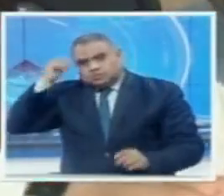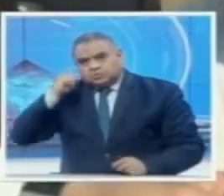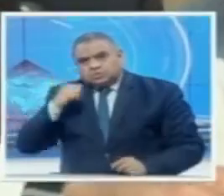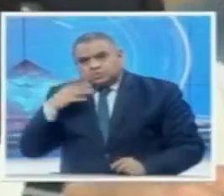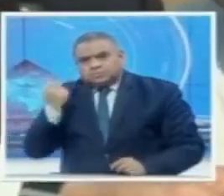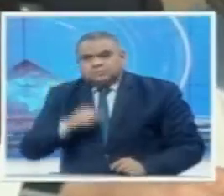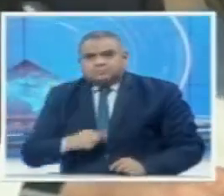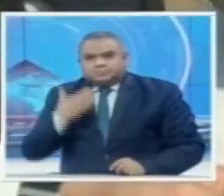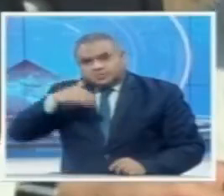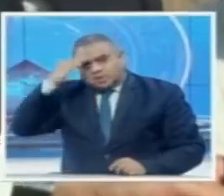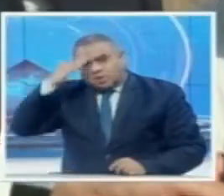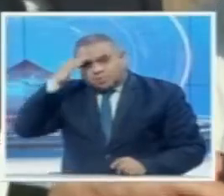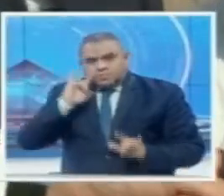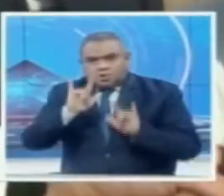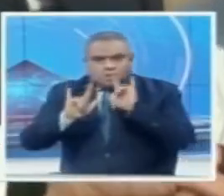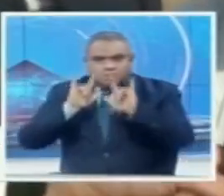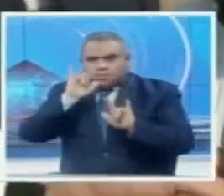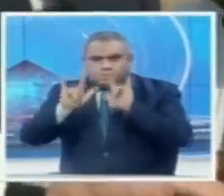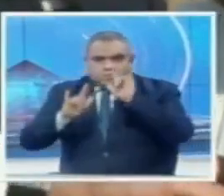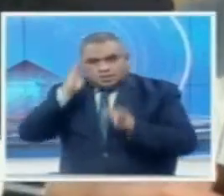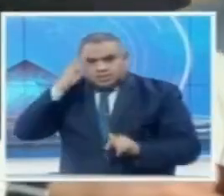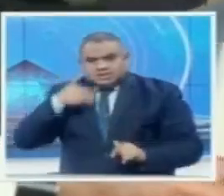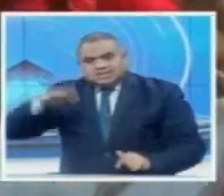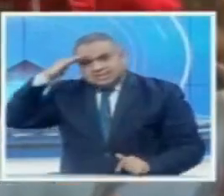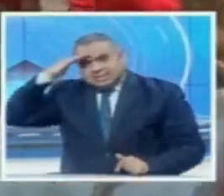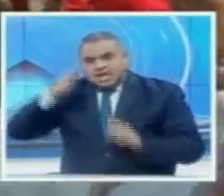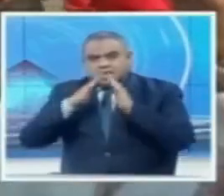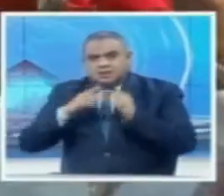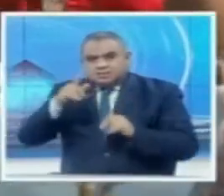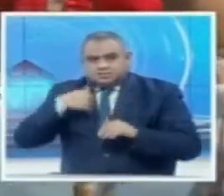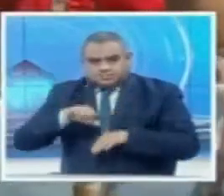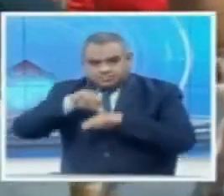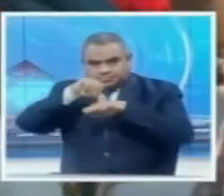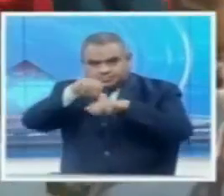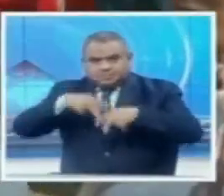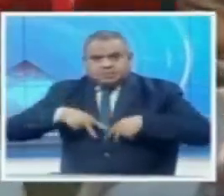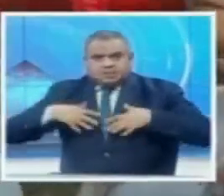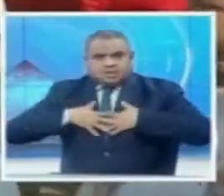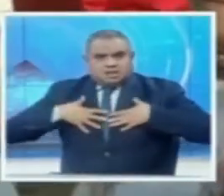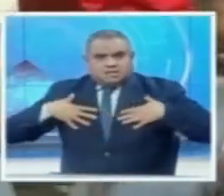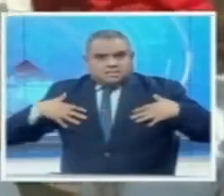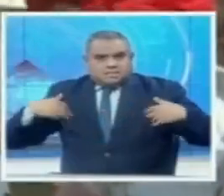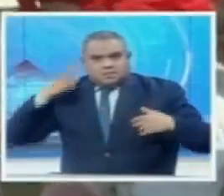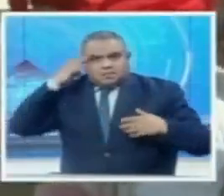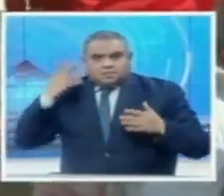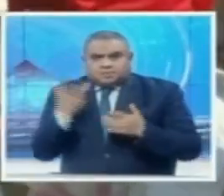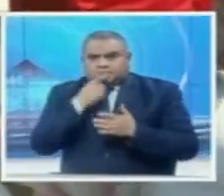بحبكوا قوي، تحية مصر. احنا جينا هنا واستمتعنا وكلنا الصراحة، يعني